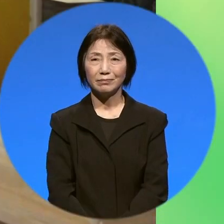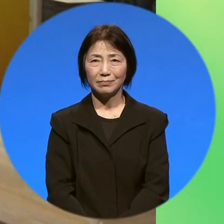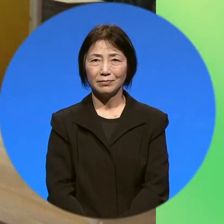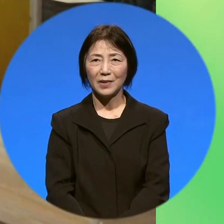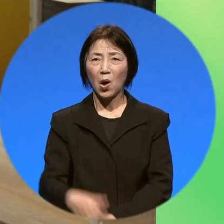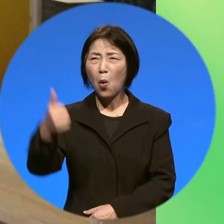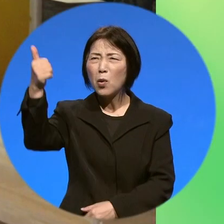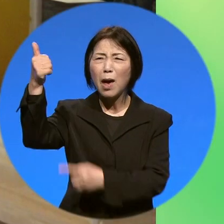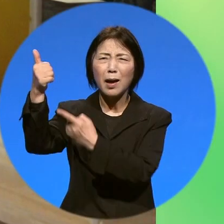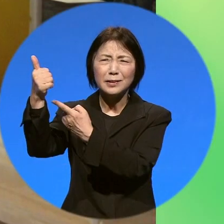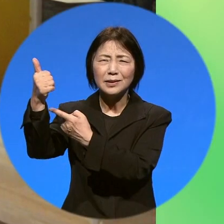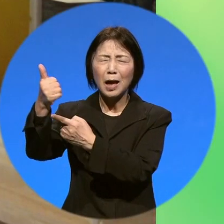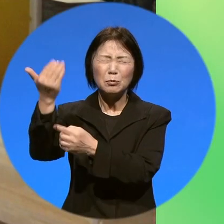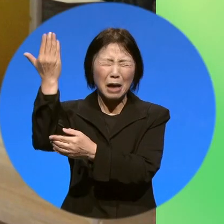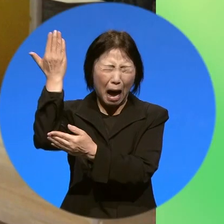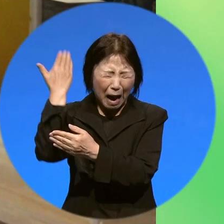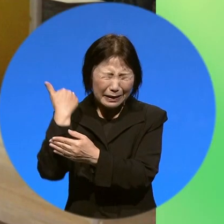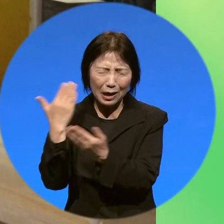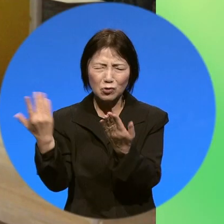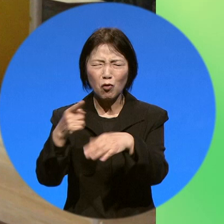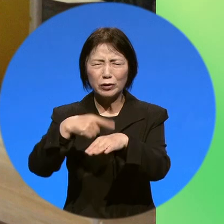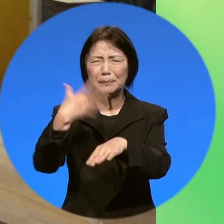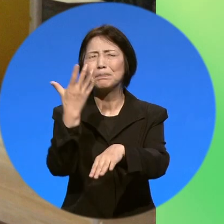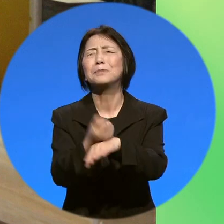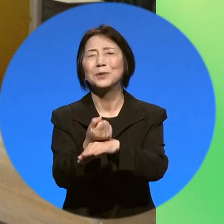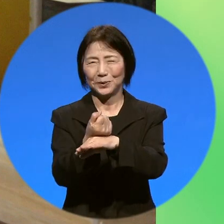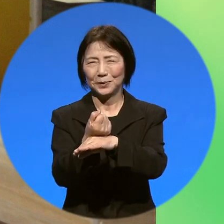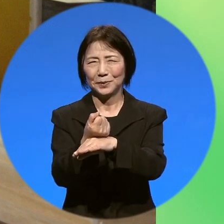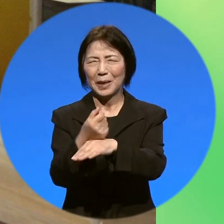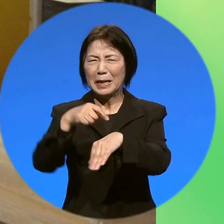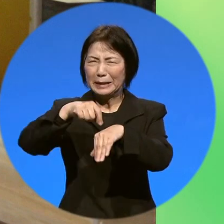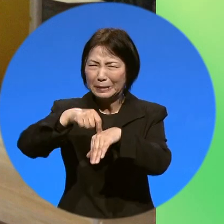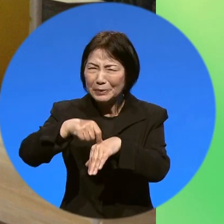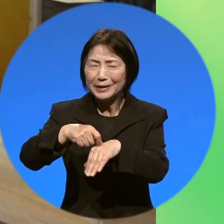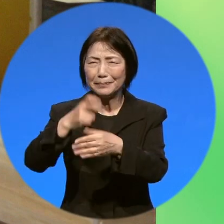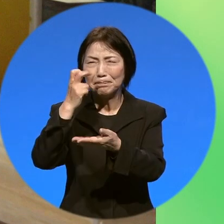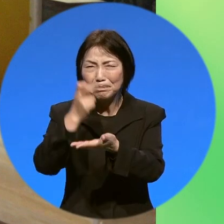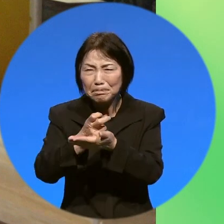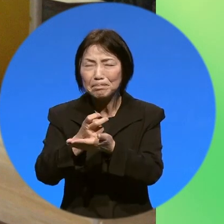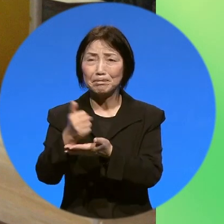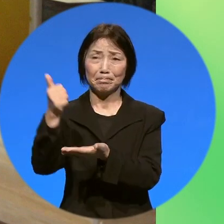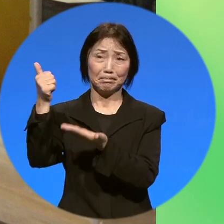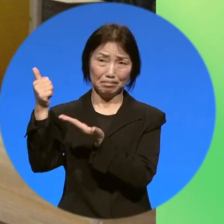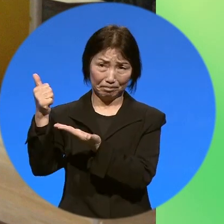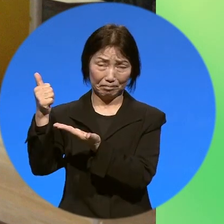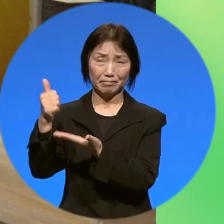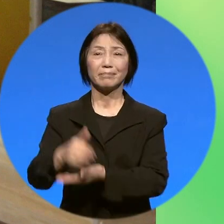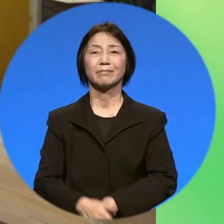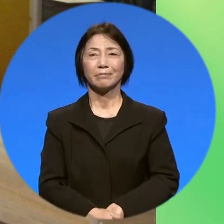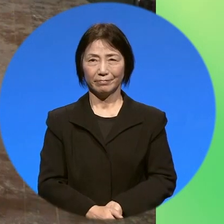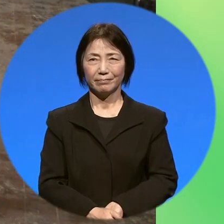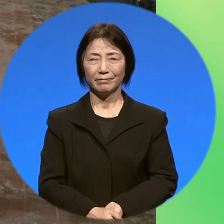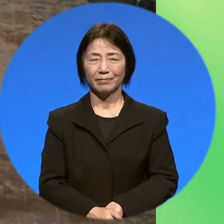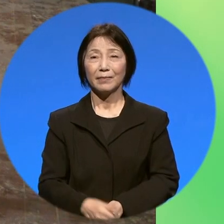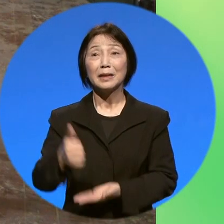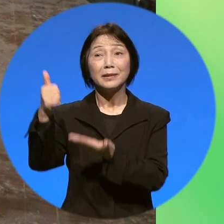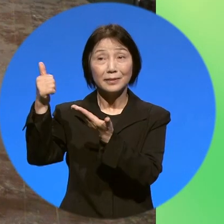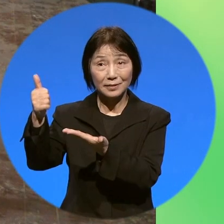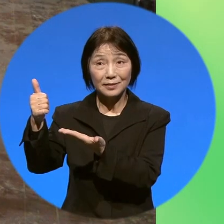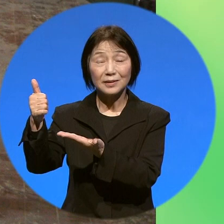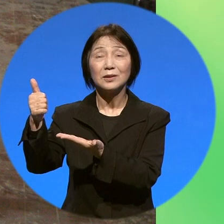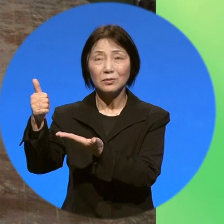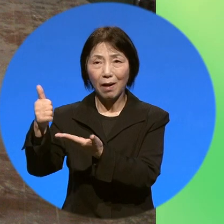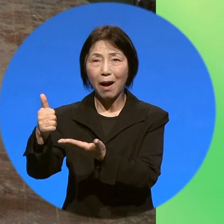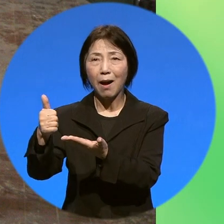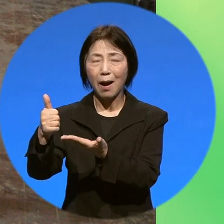親父は昔からの職人かたぎで、何しろ厳格な人ですね。 雄吉さんはこの